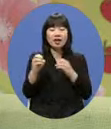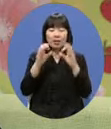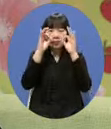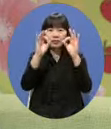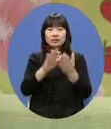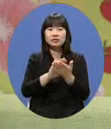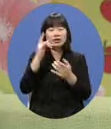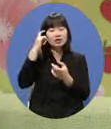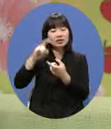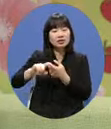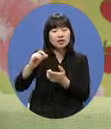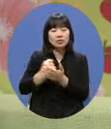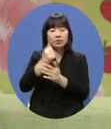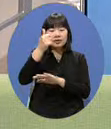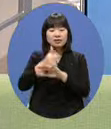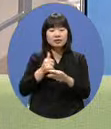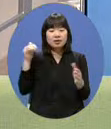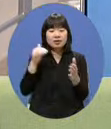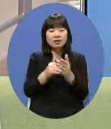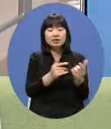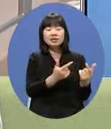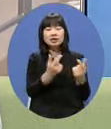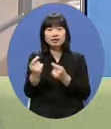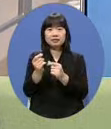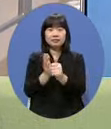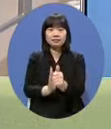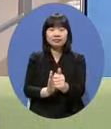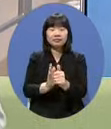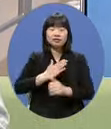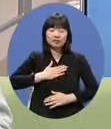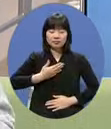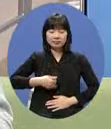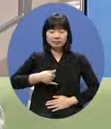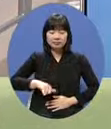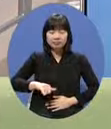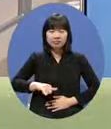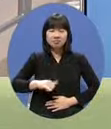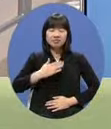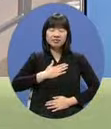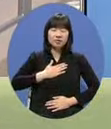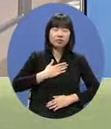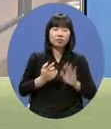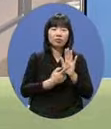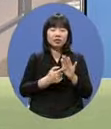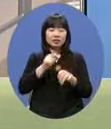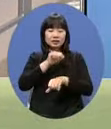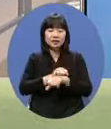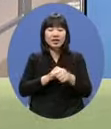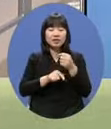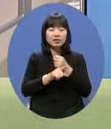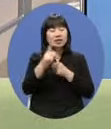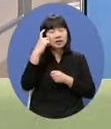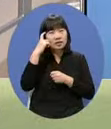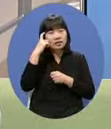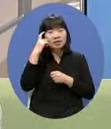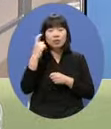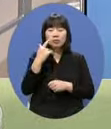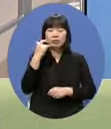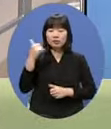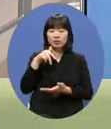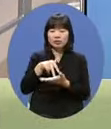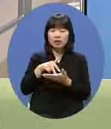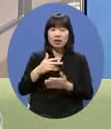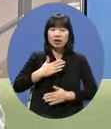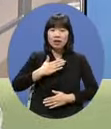끝까지 함께 해 주시기 바랍니다 그 전에 우리 아이가 감정 표현을 왜 잘해야 하는지 그리고 또이 부모인 우리가 그 아이들의